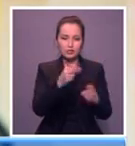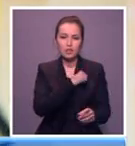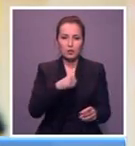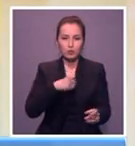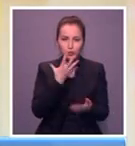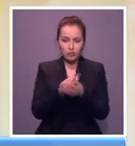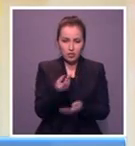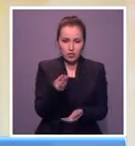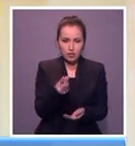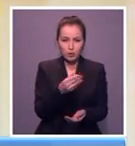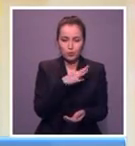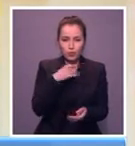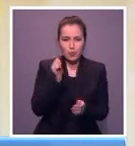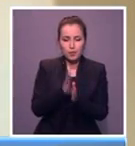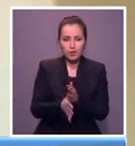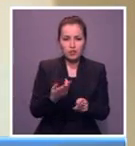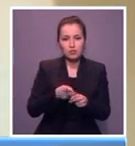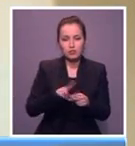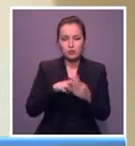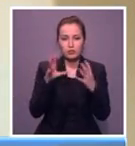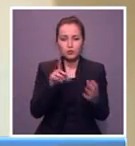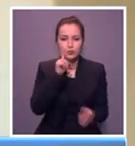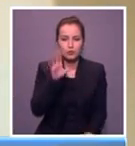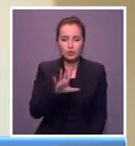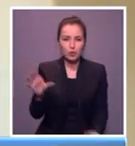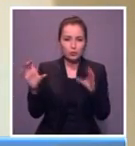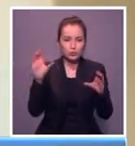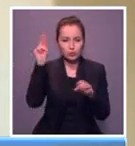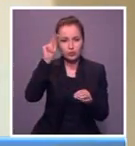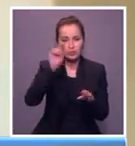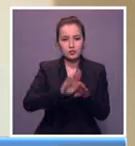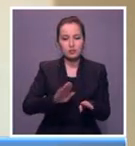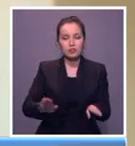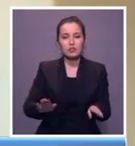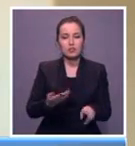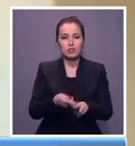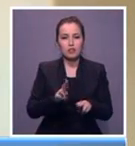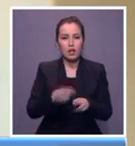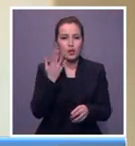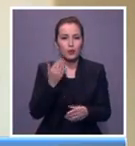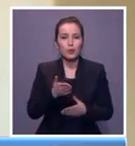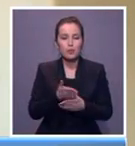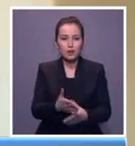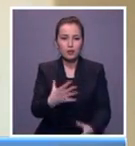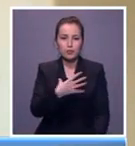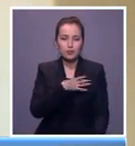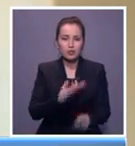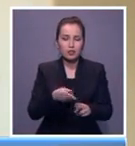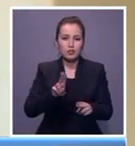ішкі қаражаттарынан көп ақша кетеді, көп шығындалады. Студенттерге жаңа айтады ғой, жеңілдік беру ретінде осындай